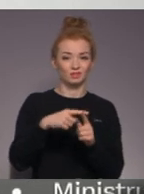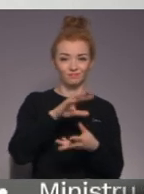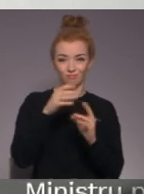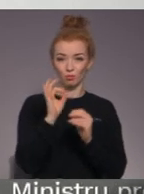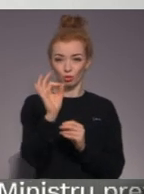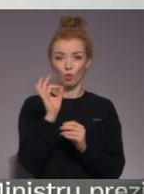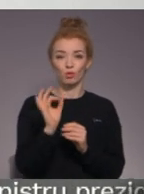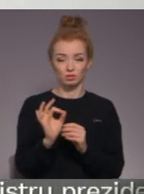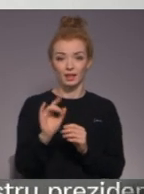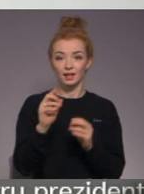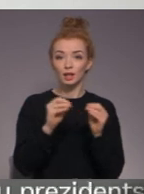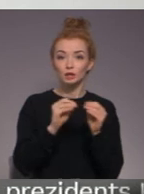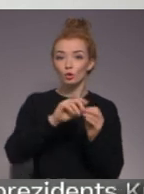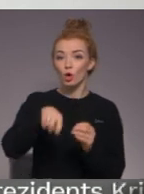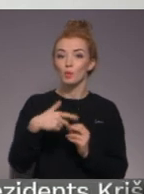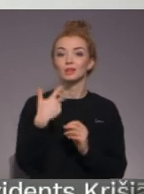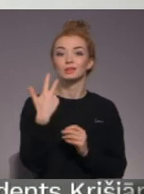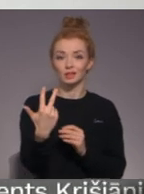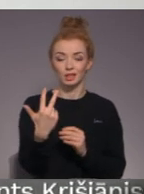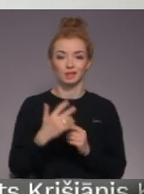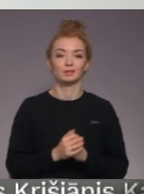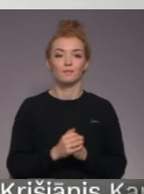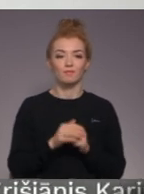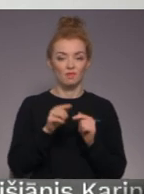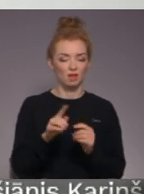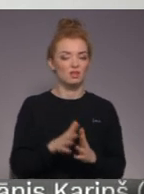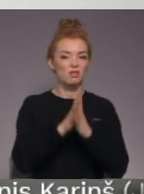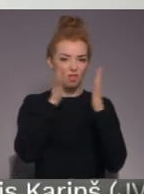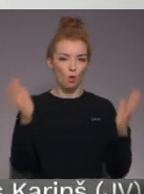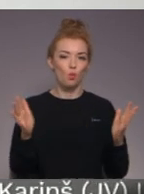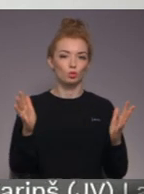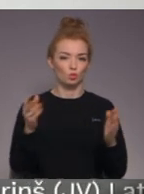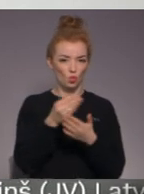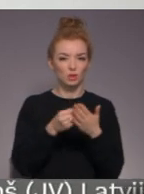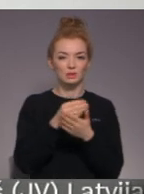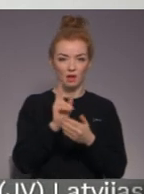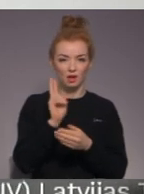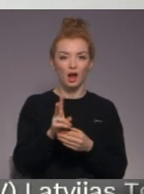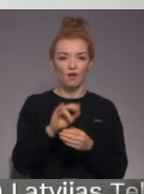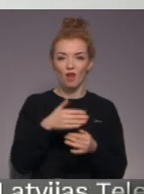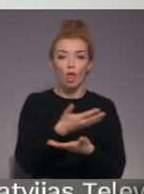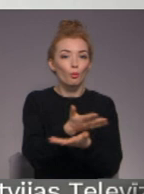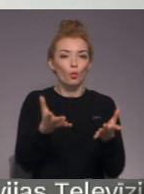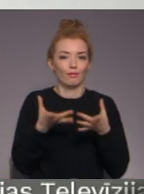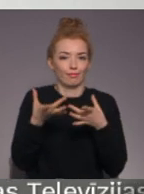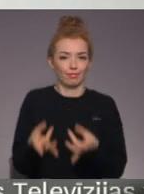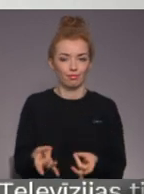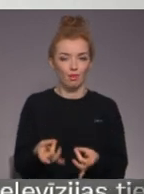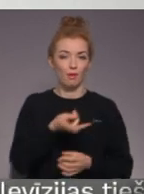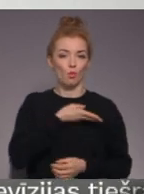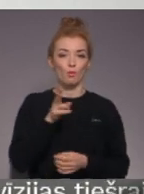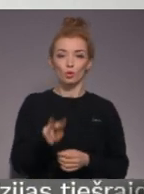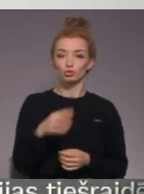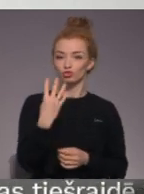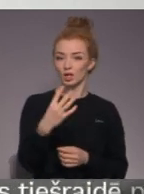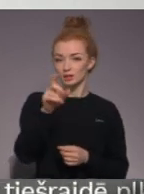īpatsvars pret testētajiem ir 10,3% un tas ir daudz un nozīmē, ka inficēties joprojām var jebkur. Miruši